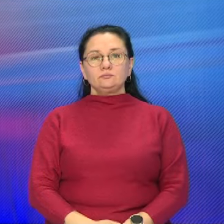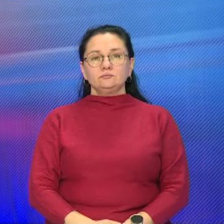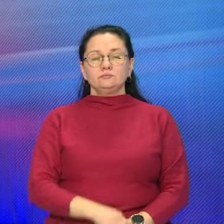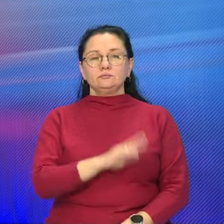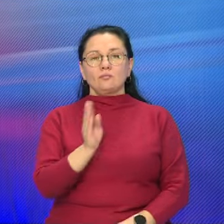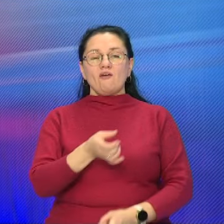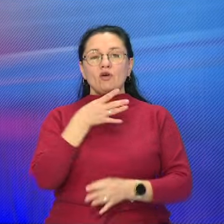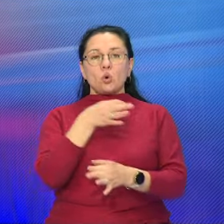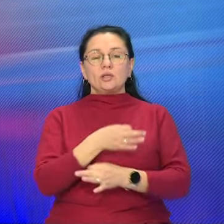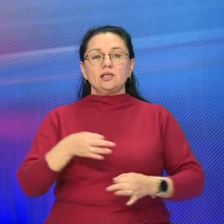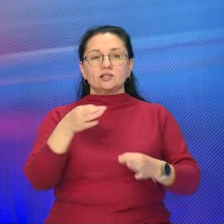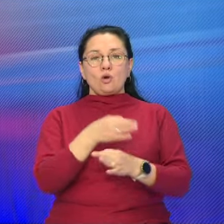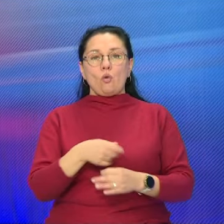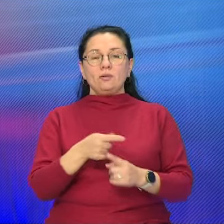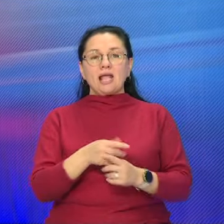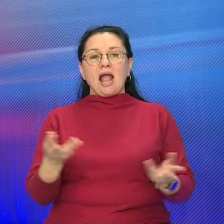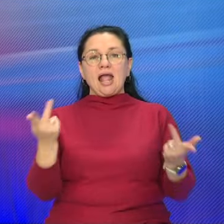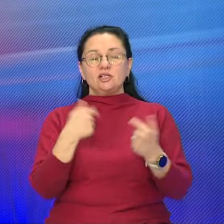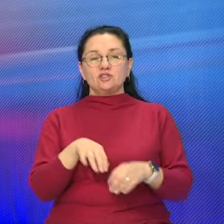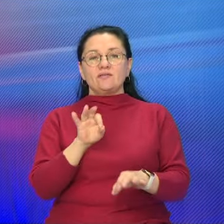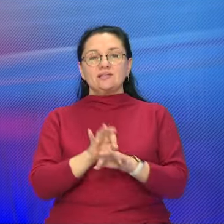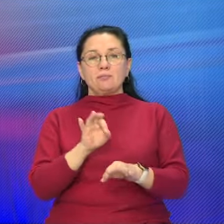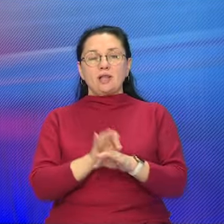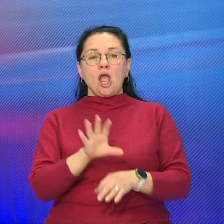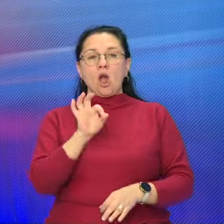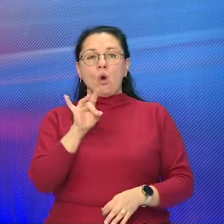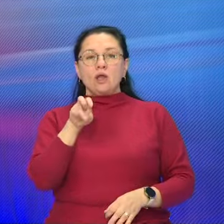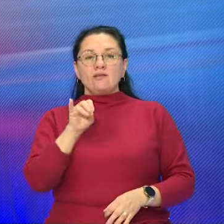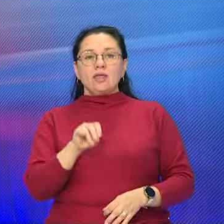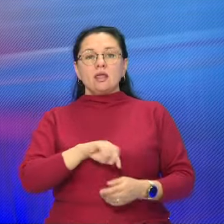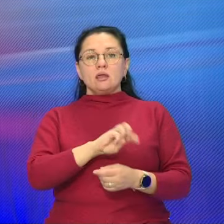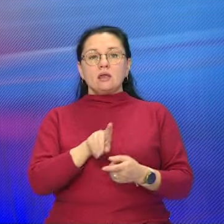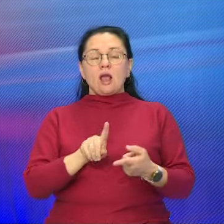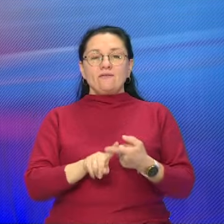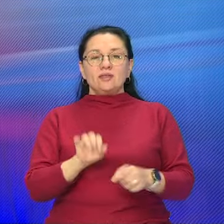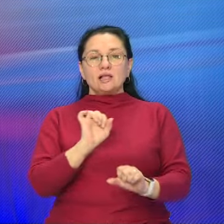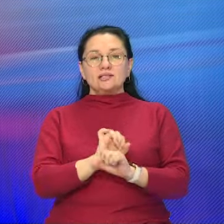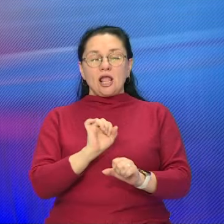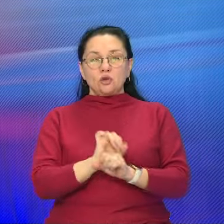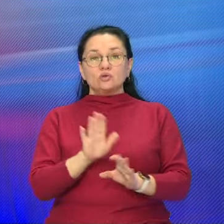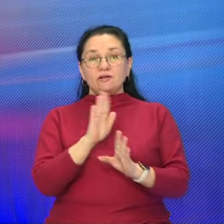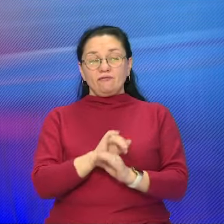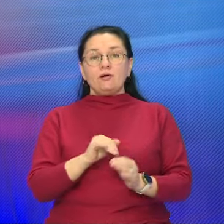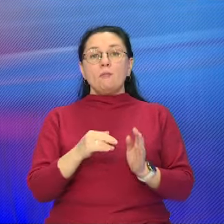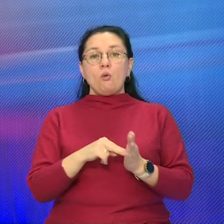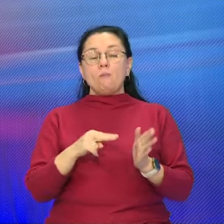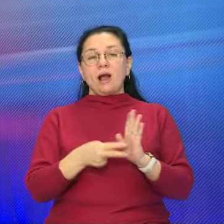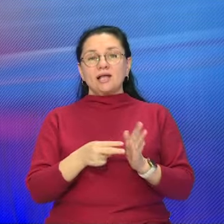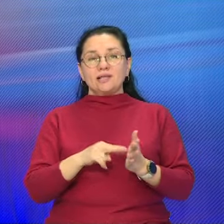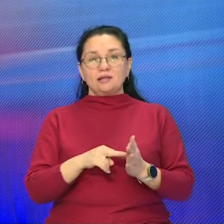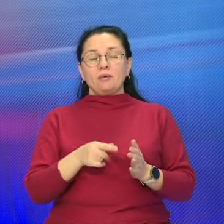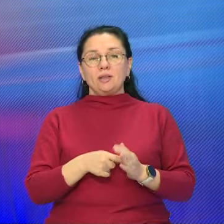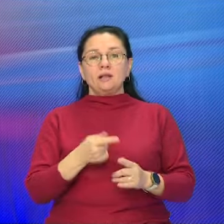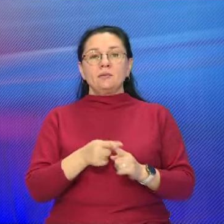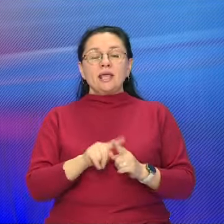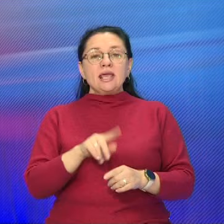У Гродзенской области личбы захворвания на ВРВИ и ковид застаются у межах прогнозных показчиков и не